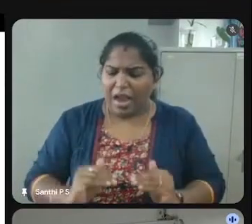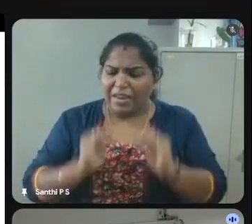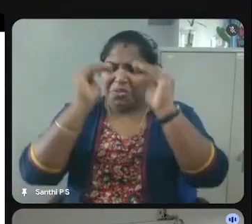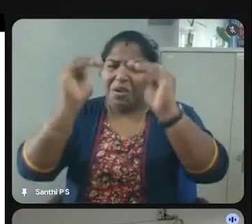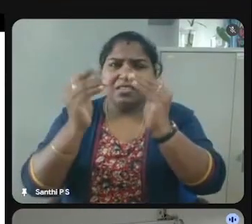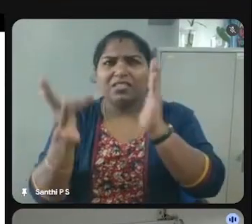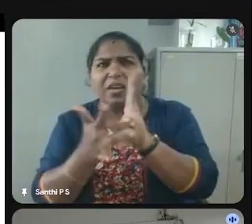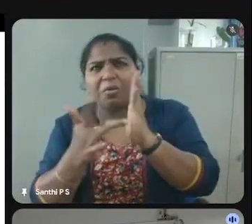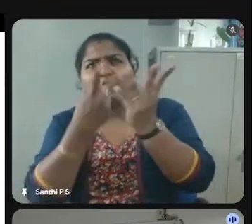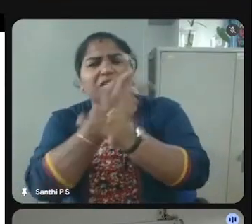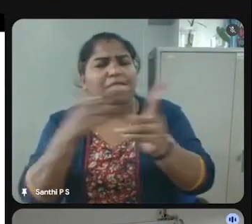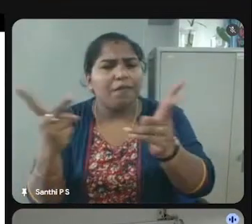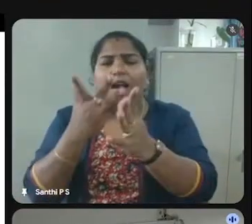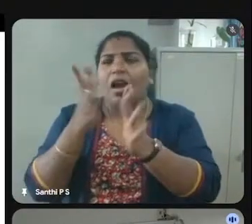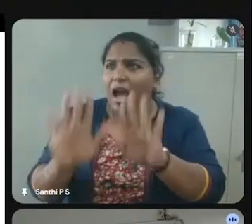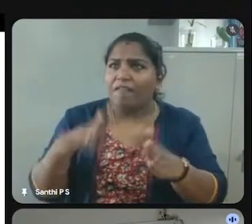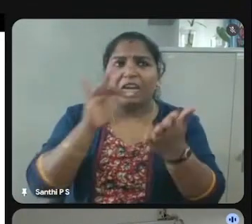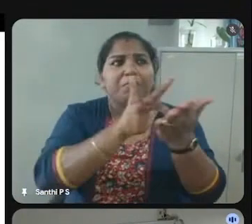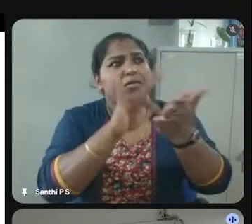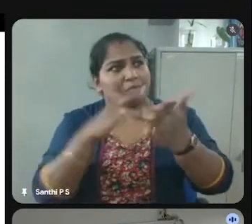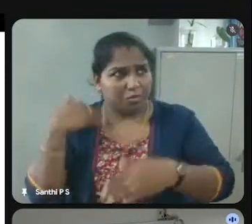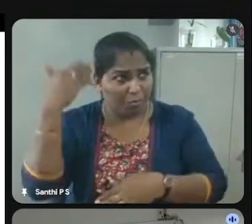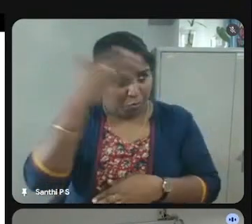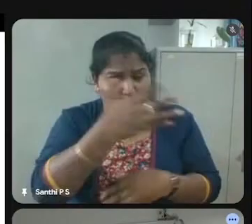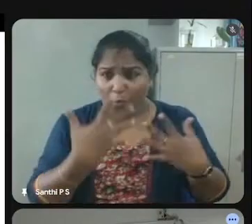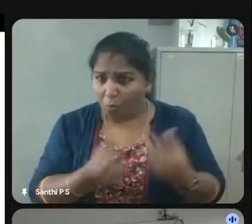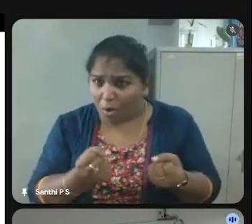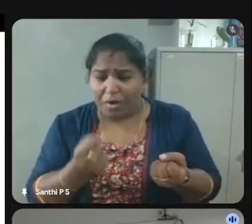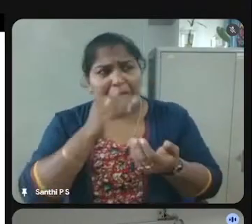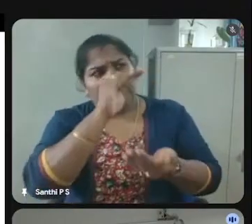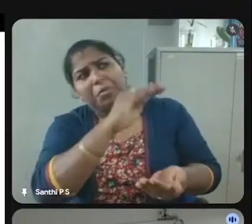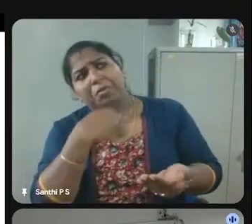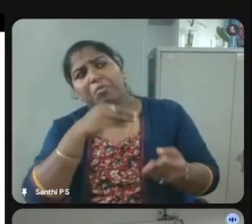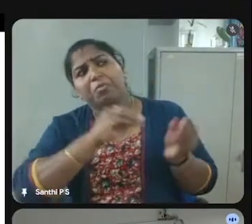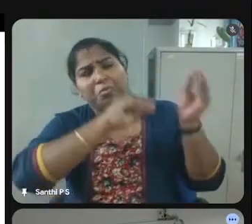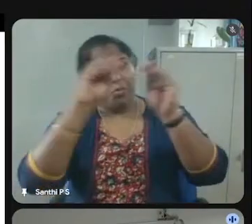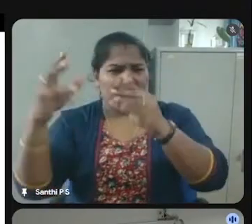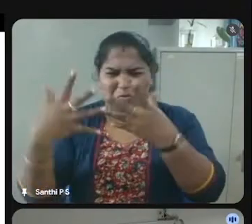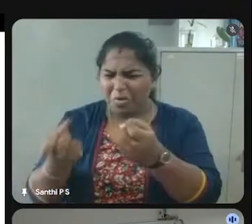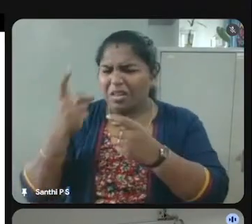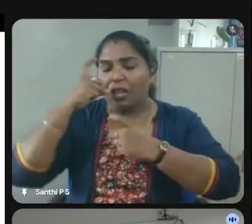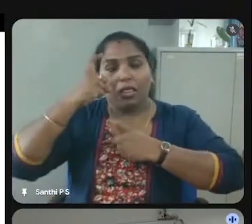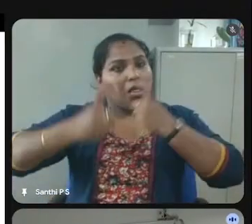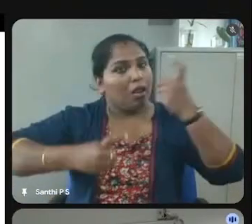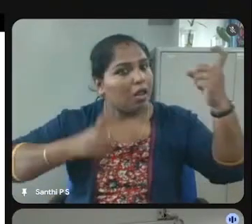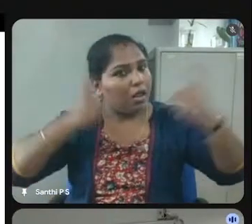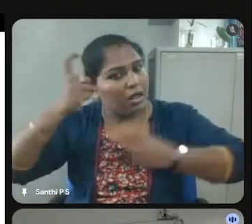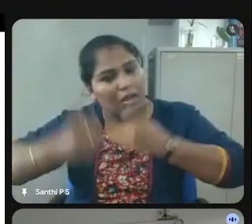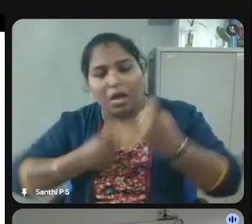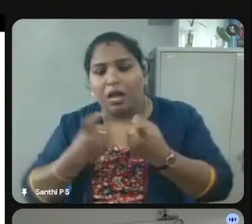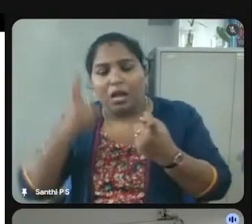മെച്ചപ്പെട്ട രീതിയിലുള്ള സംവിധാനങ്ങളിൽ എവിടേക്കെങ്കിലും ഞാൻ കൊണ്ടുപോകേണ്ടതുണ്ടോ, ഇങ്ങനെയുള്ള കാര്യങ്ങളൊക്കെ ഈ